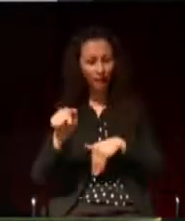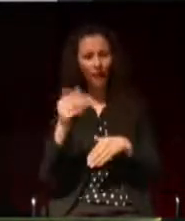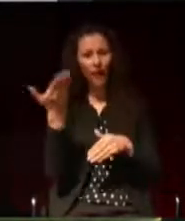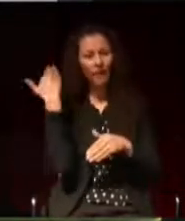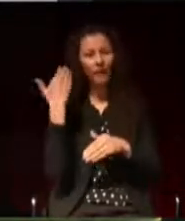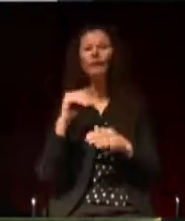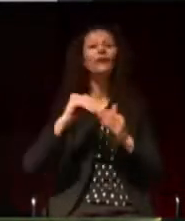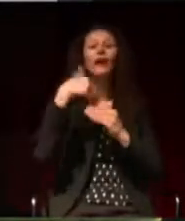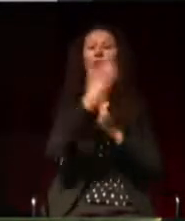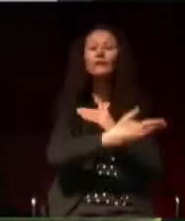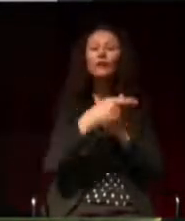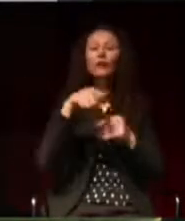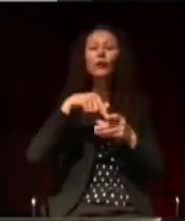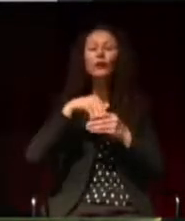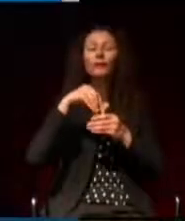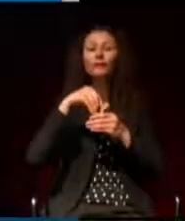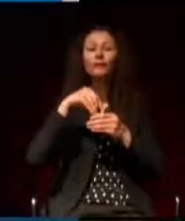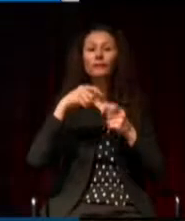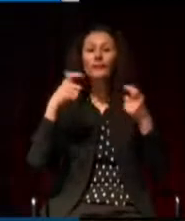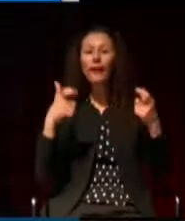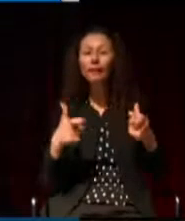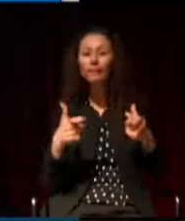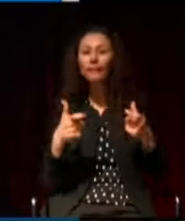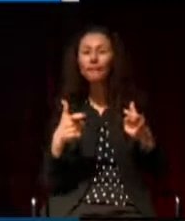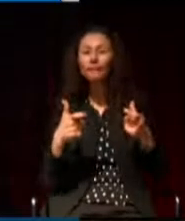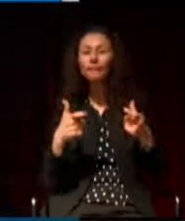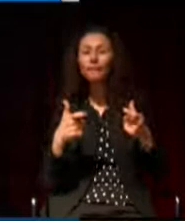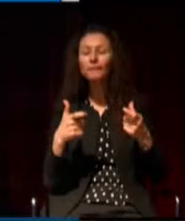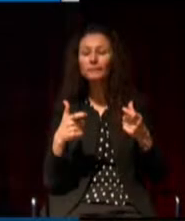diğeri kentin muhtelif yerlerinde